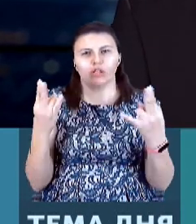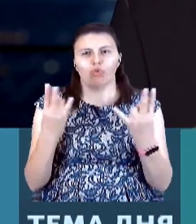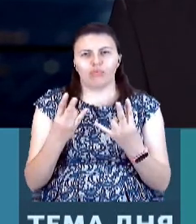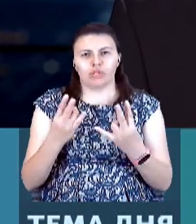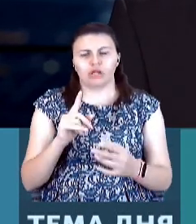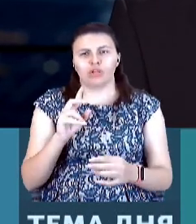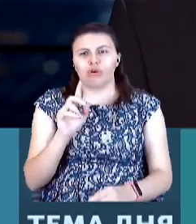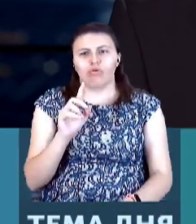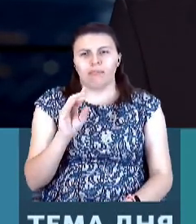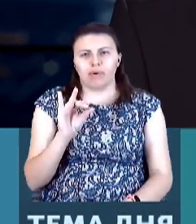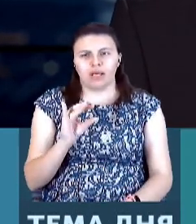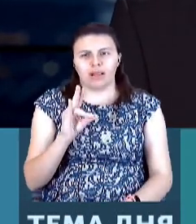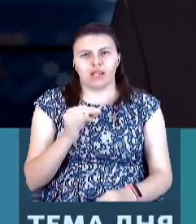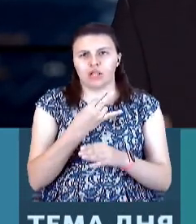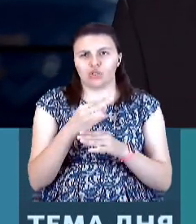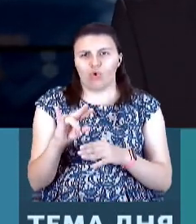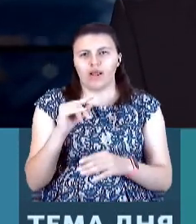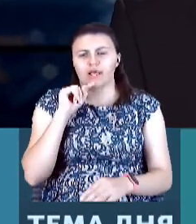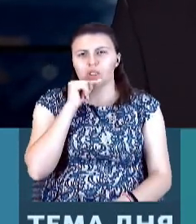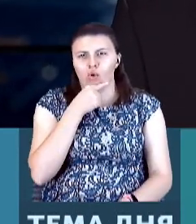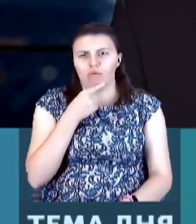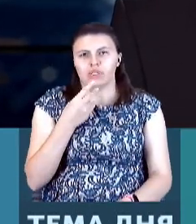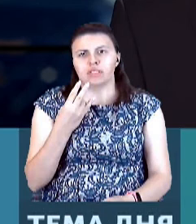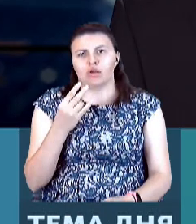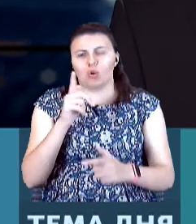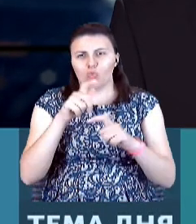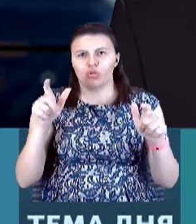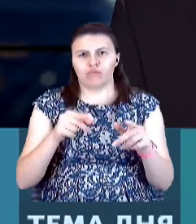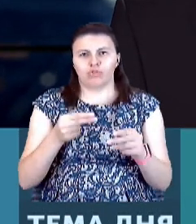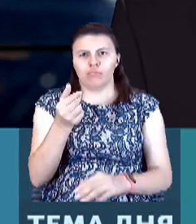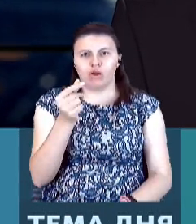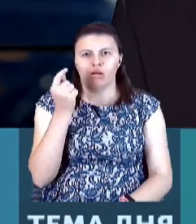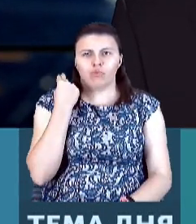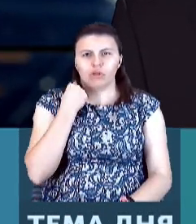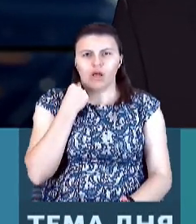аби не нашкодити економіці, не нашкодити людям, які сплачують податки,